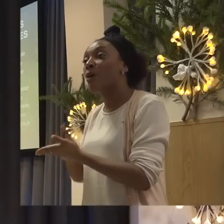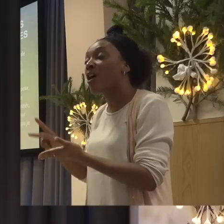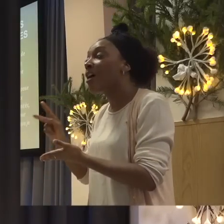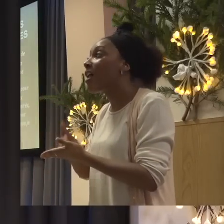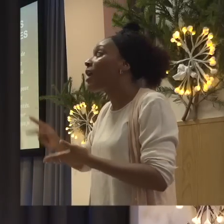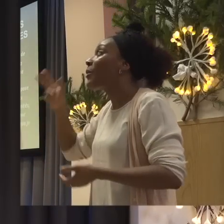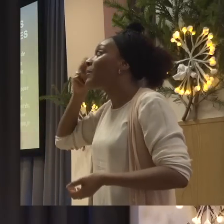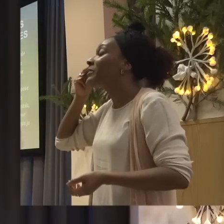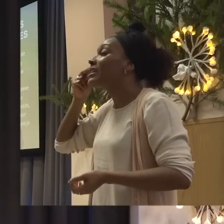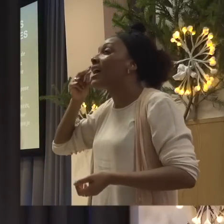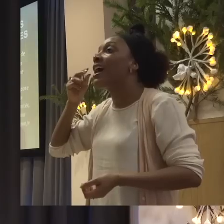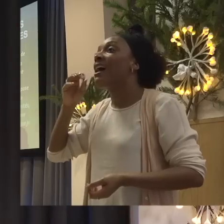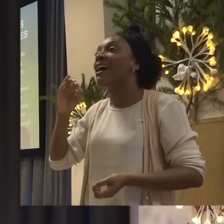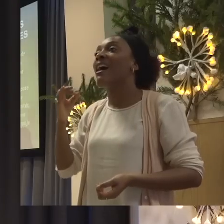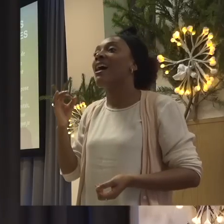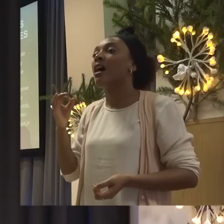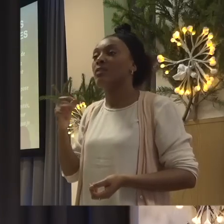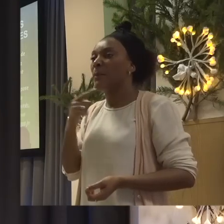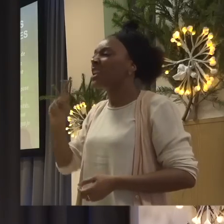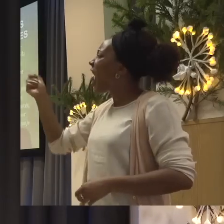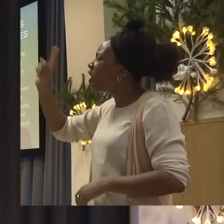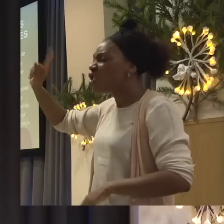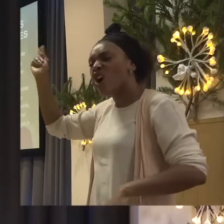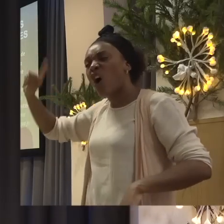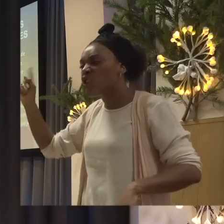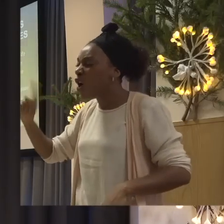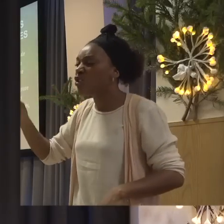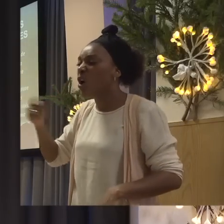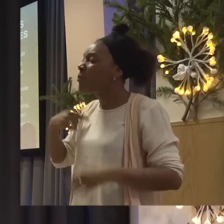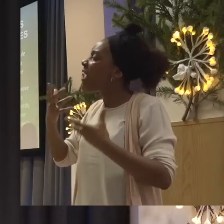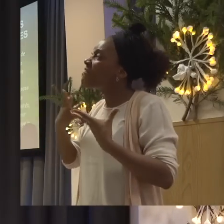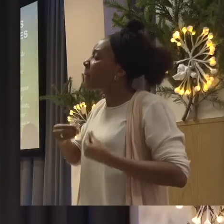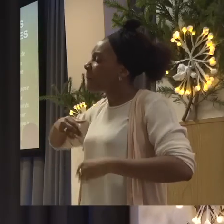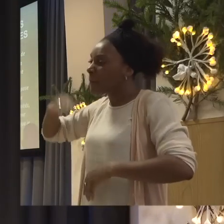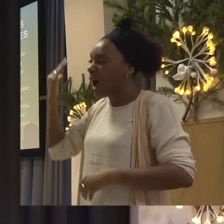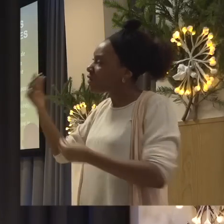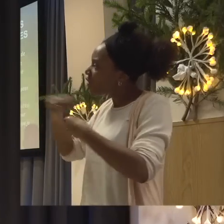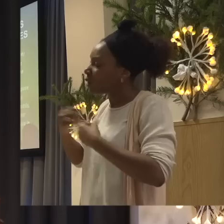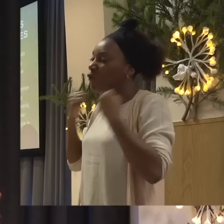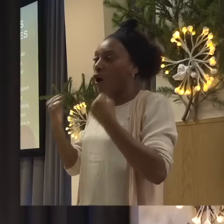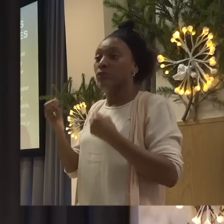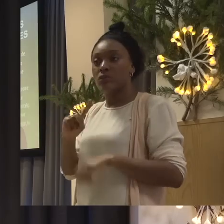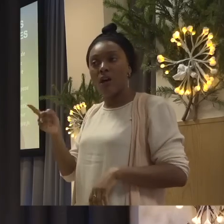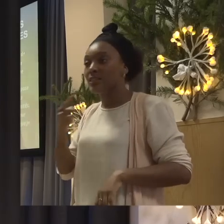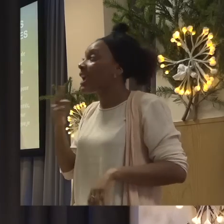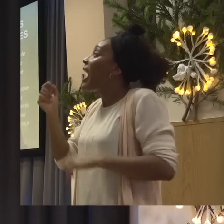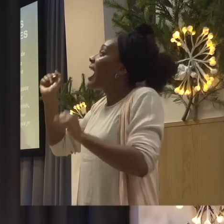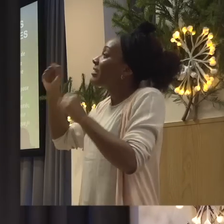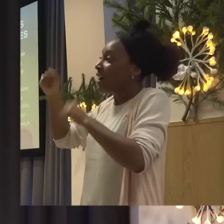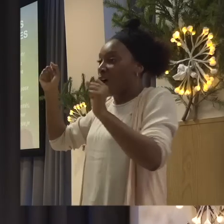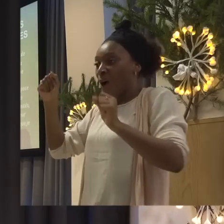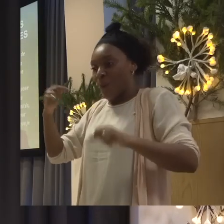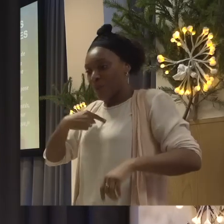Paul ne dit pas que moi, il faut absolument que je sois fort et que je ne sois plus faible. Il dit, je me